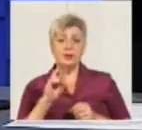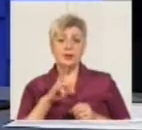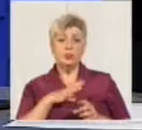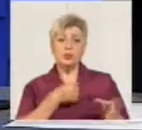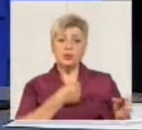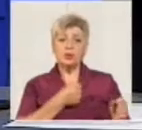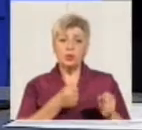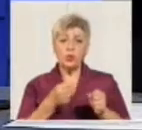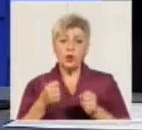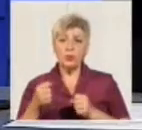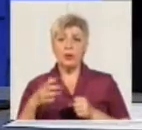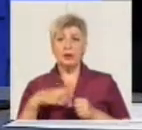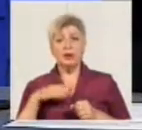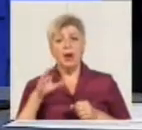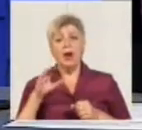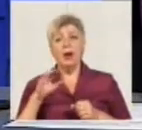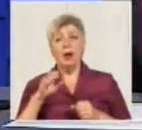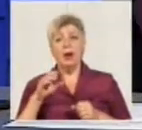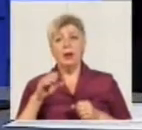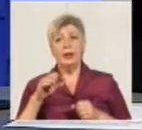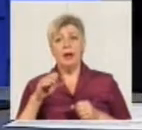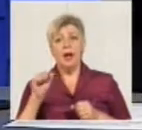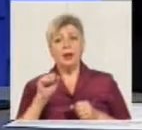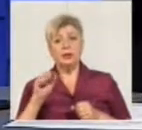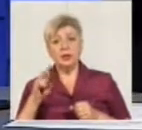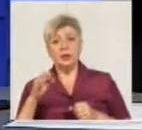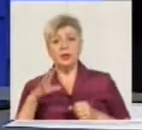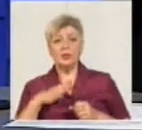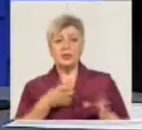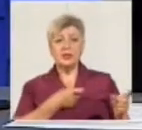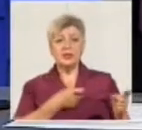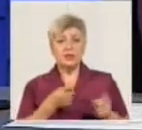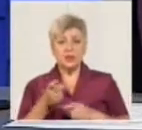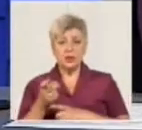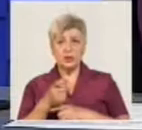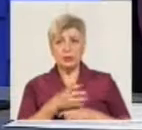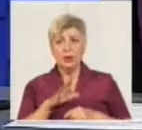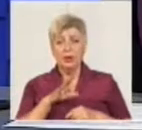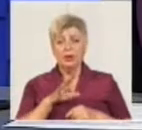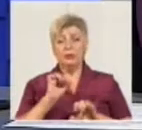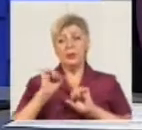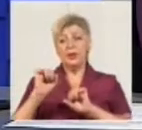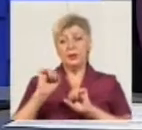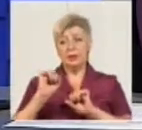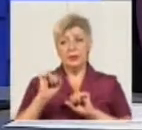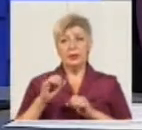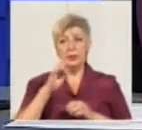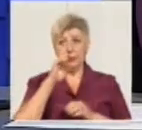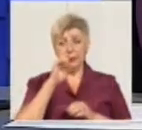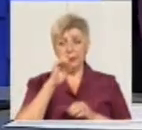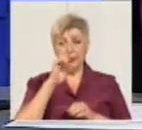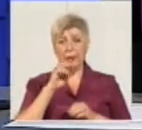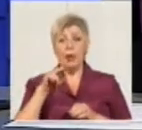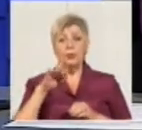а Андрій був з гвинтівкою снайперською. Вони прикривали наступ наших бійців. Про